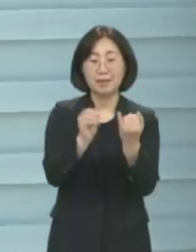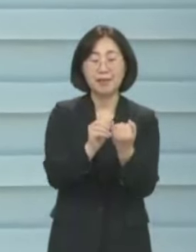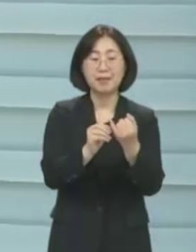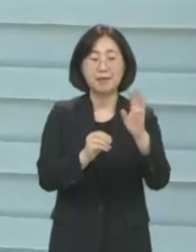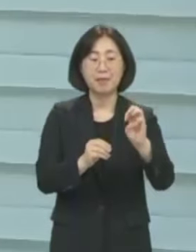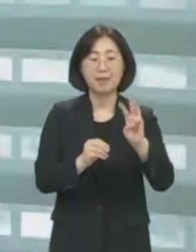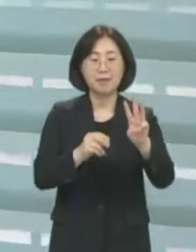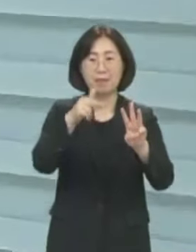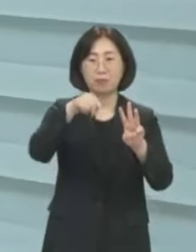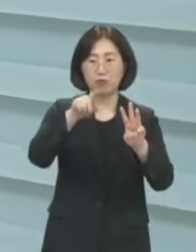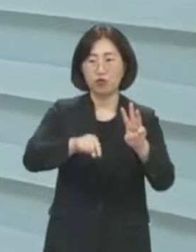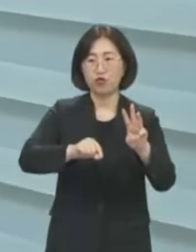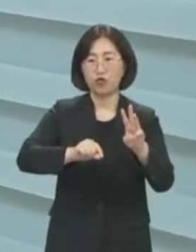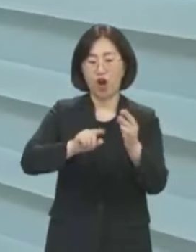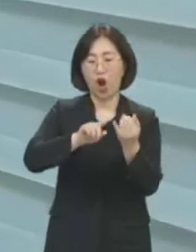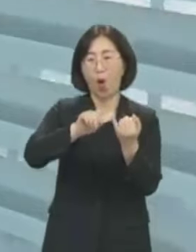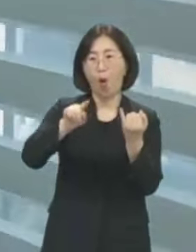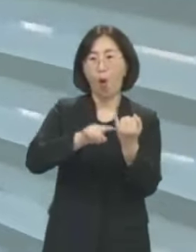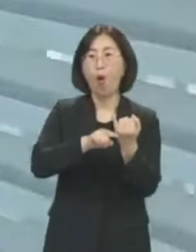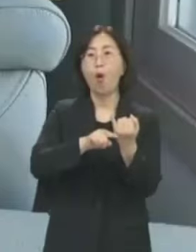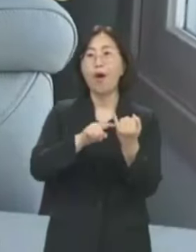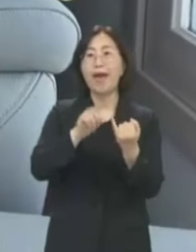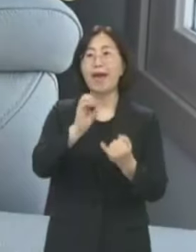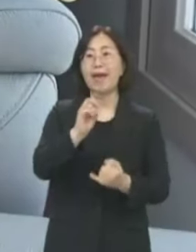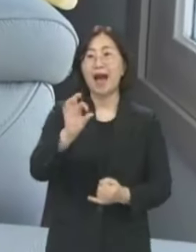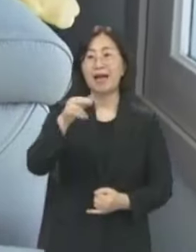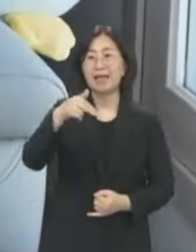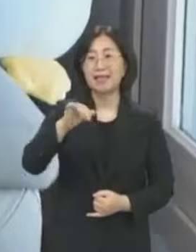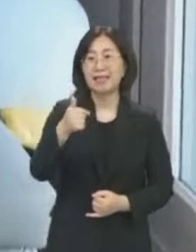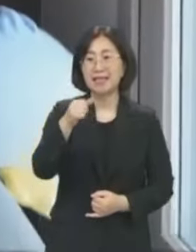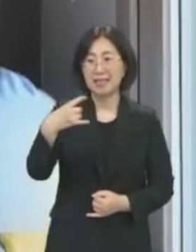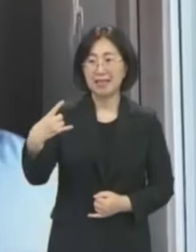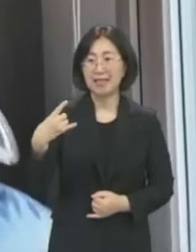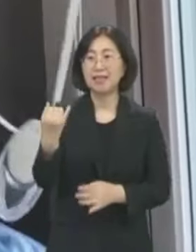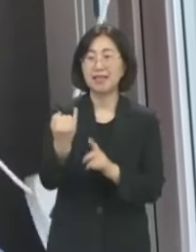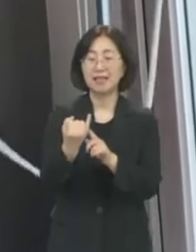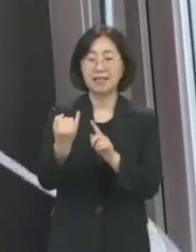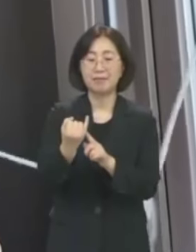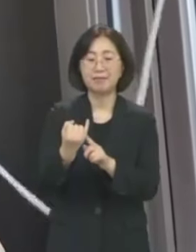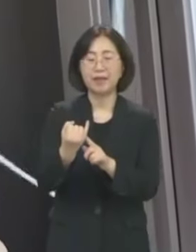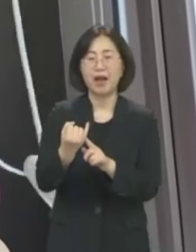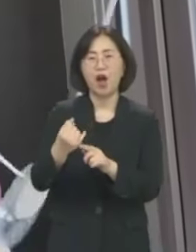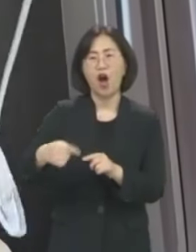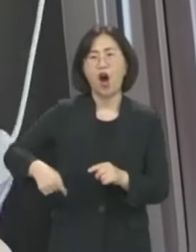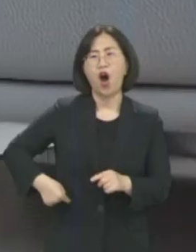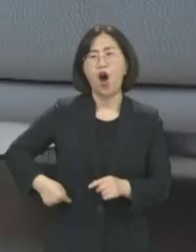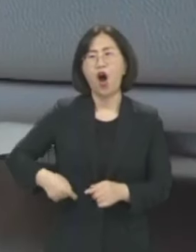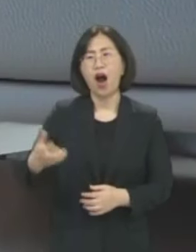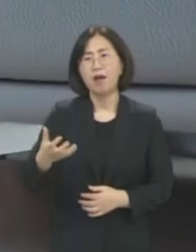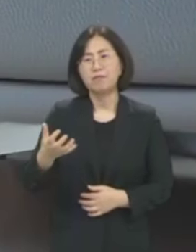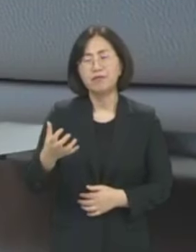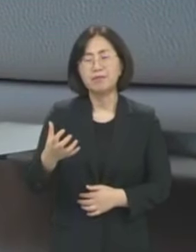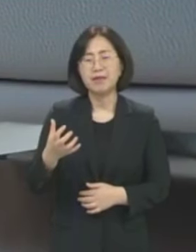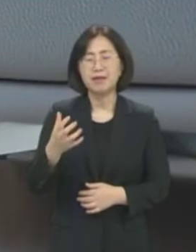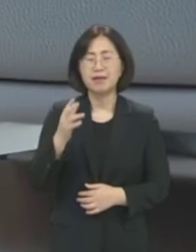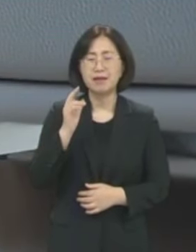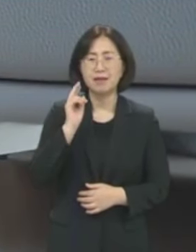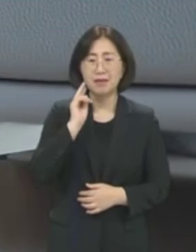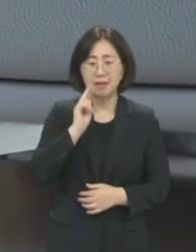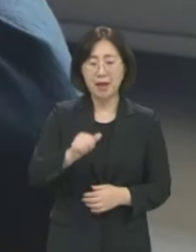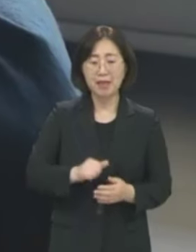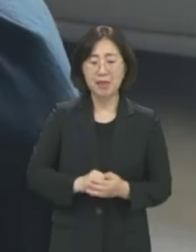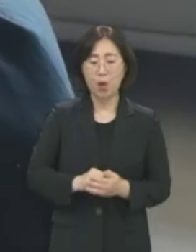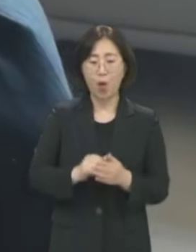33주차 만삭에 접어든 크롱이 엄마 양진희 씨. 하루하루 허리 통증이 심해지고 자궁이 방광을